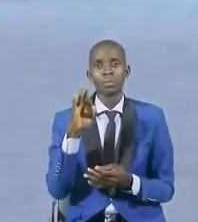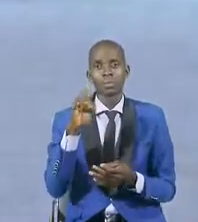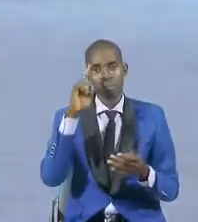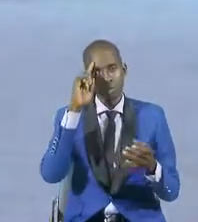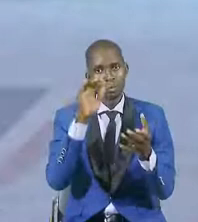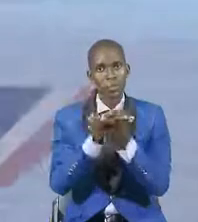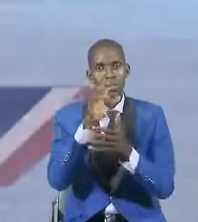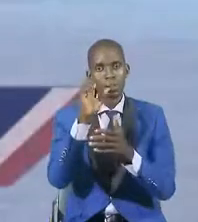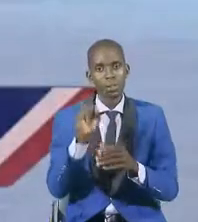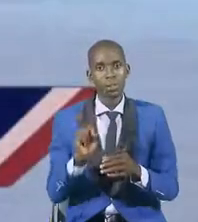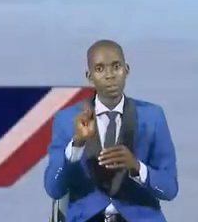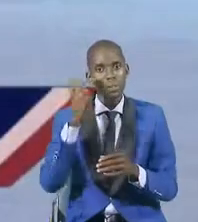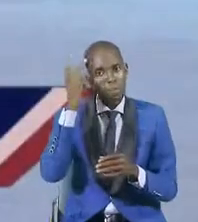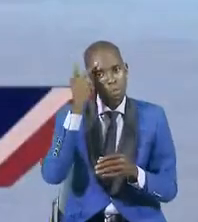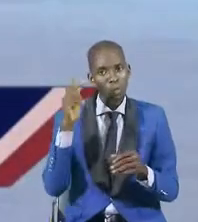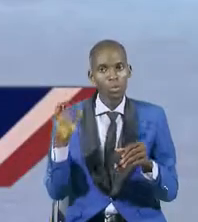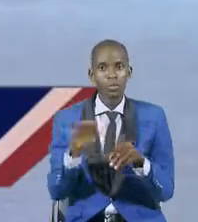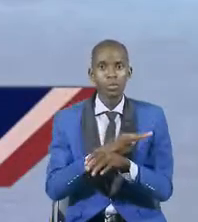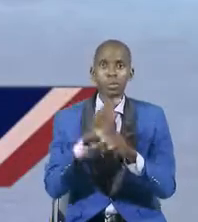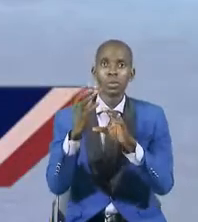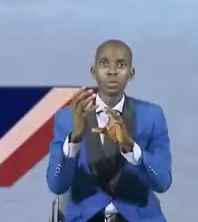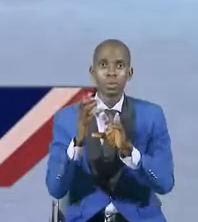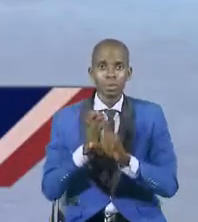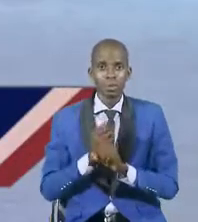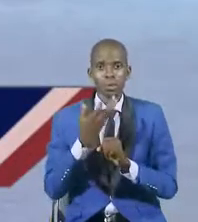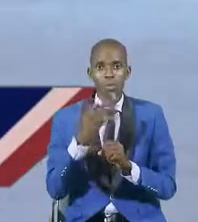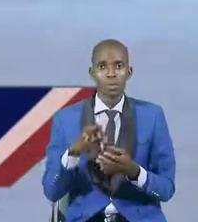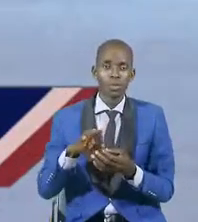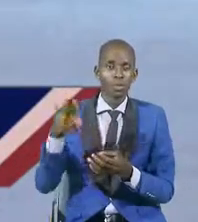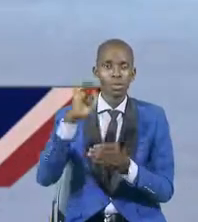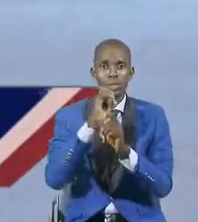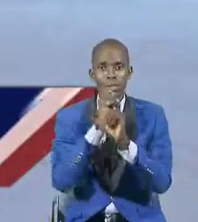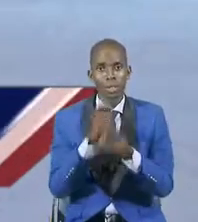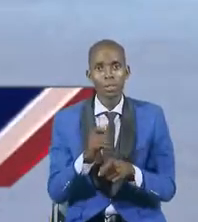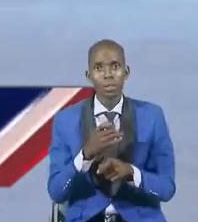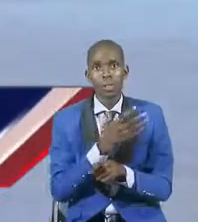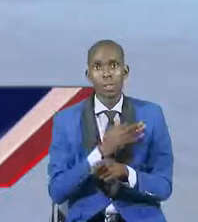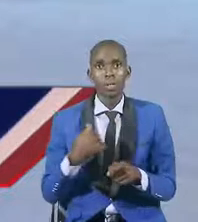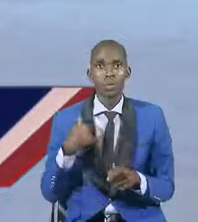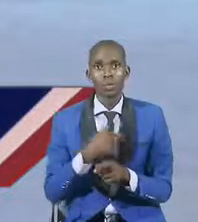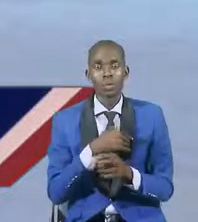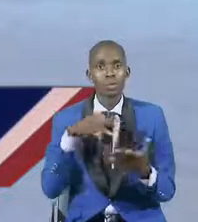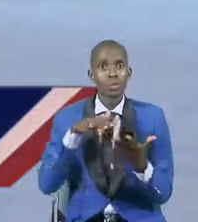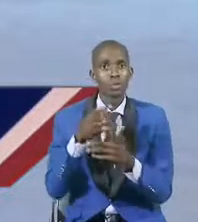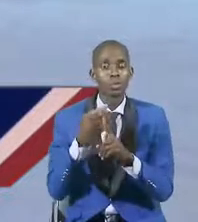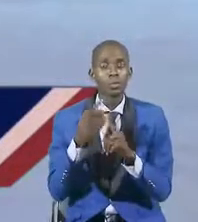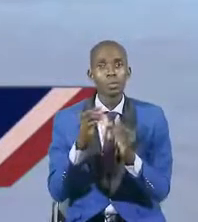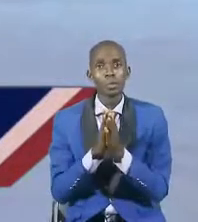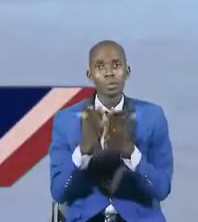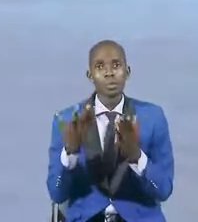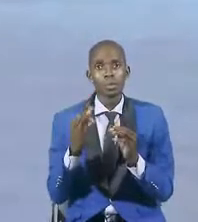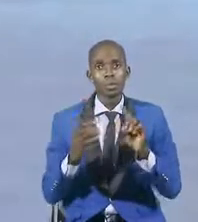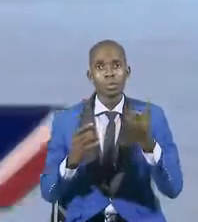La possession déterminée des dons spirituels des croyants. Nous étudions de 1 Corinthiens